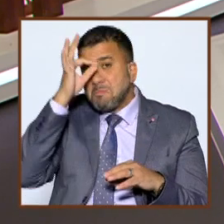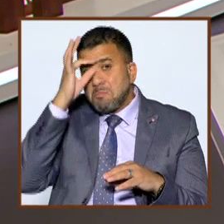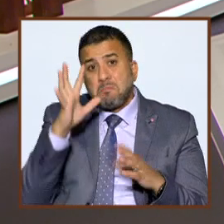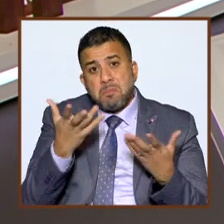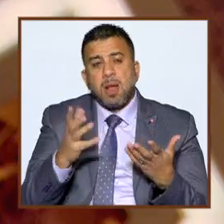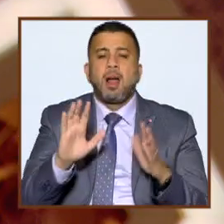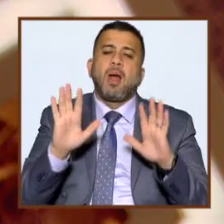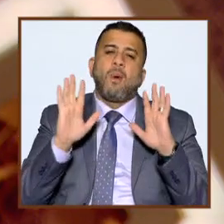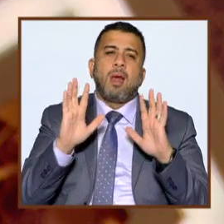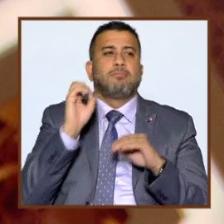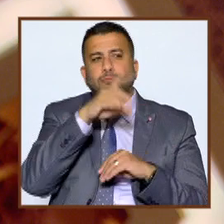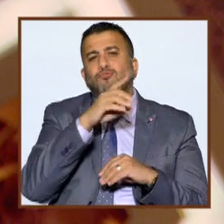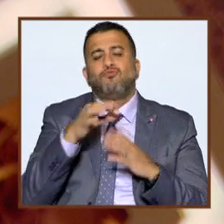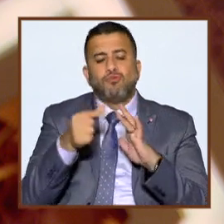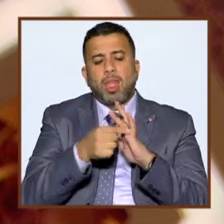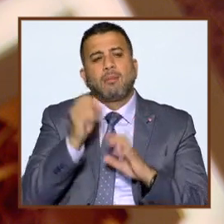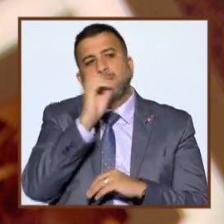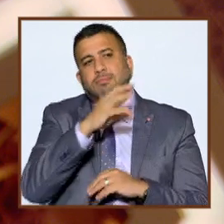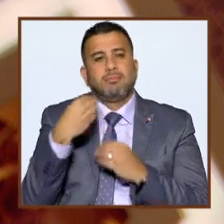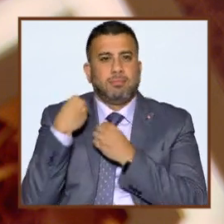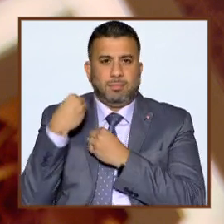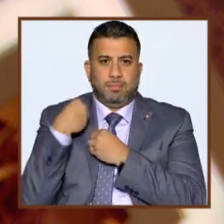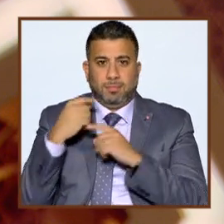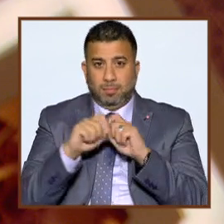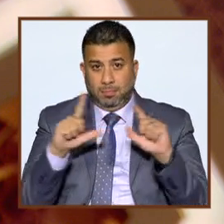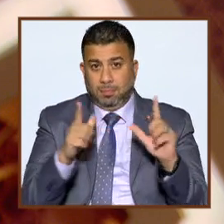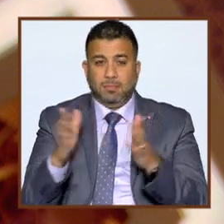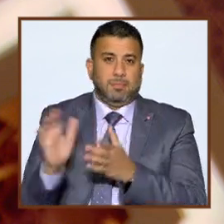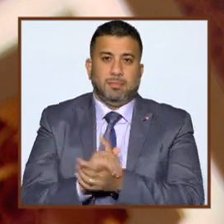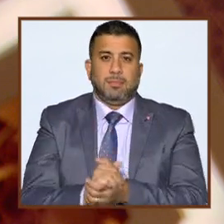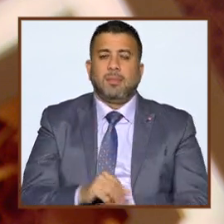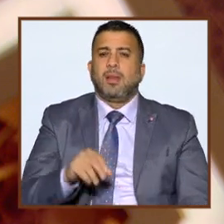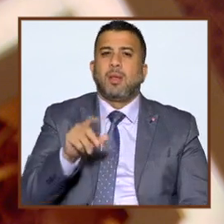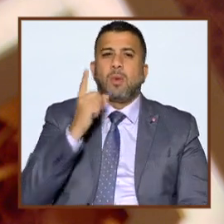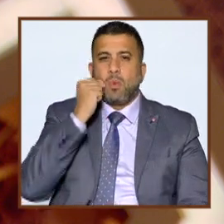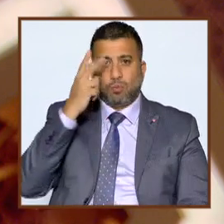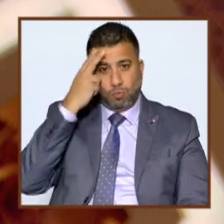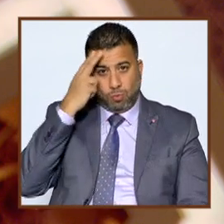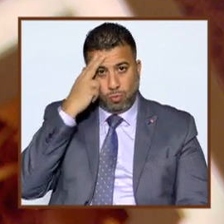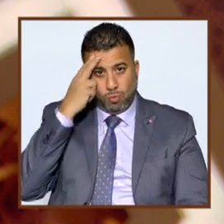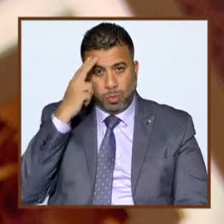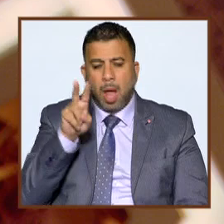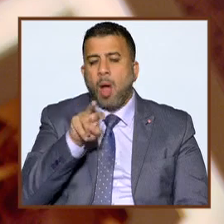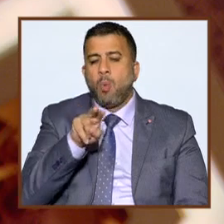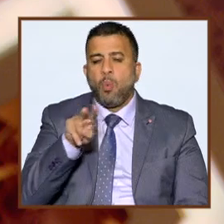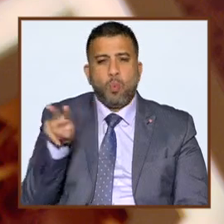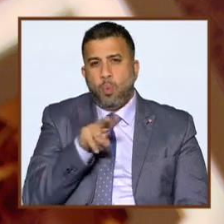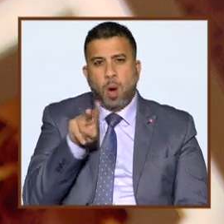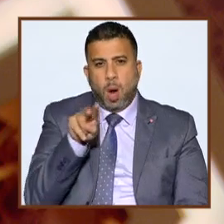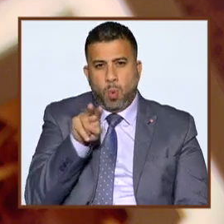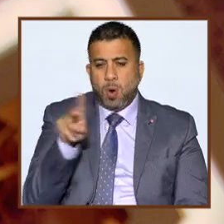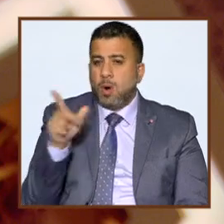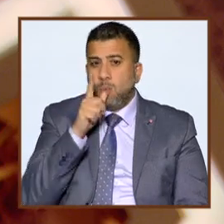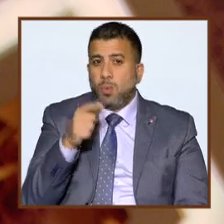يقول في عندي أخ وأخوه، هذا الأخ قال نذرا علي بعطي أخي 500 ريال شهريا، يقول ما حكم